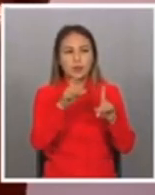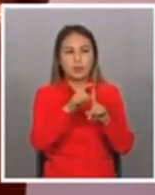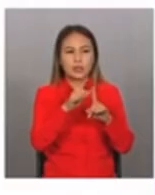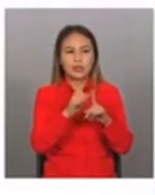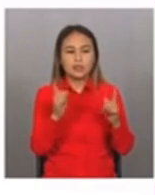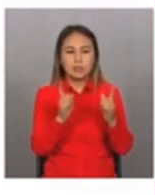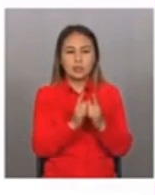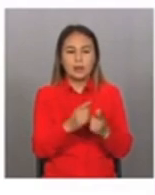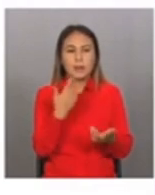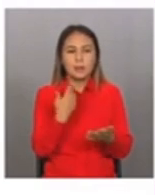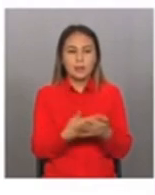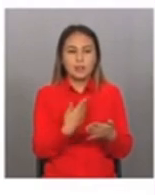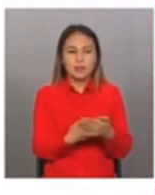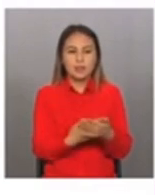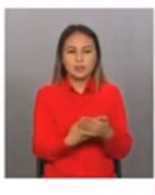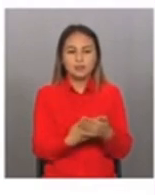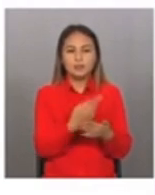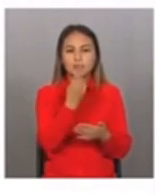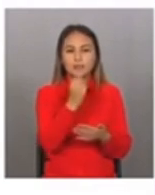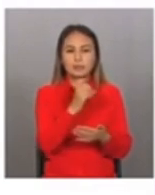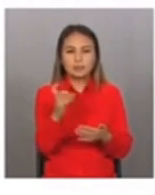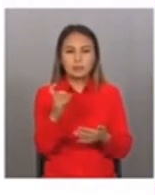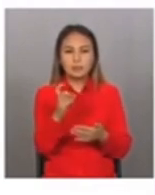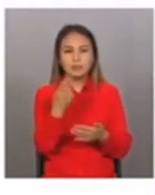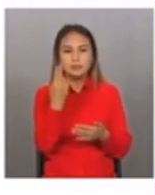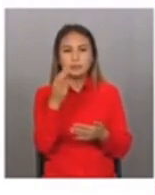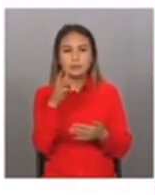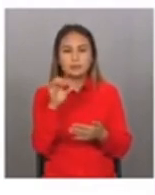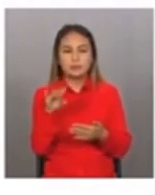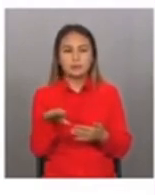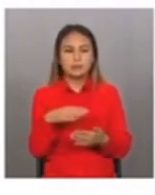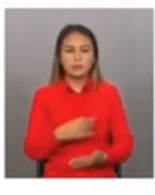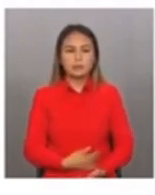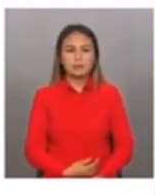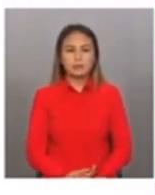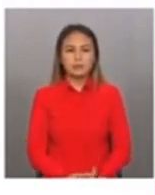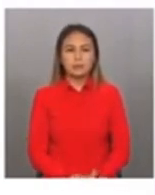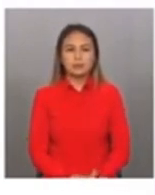сөздерде кездеседі. Мысалы, цех, цемент.